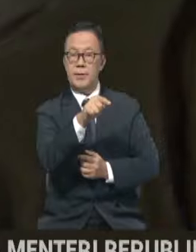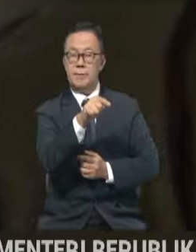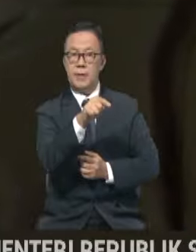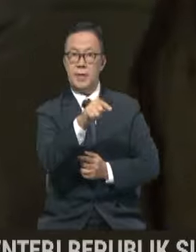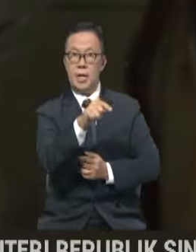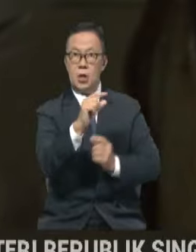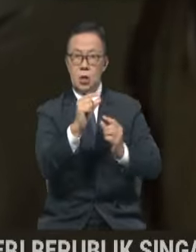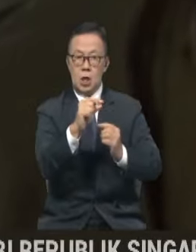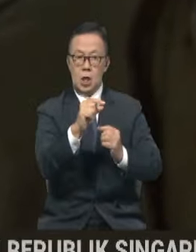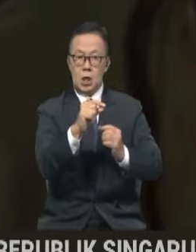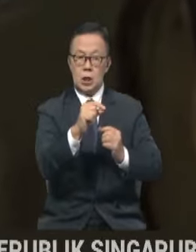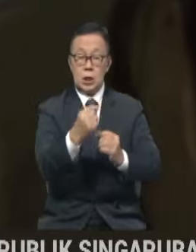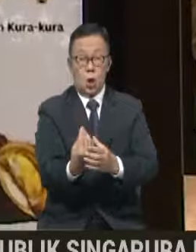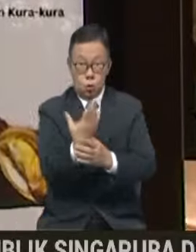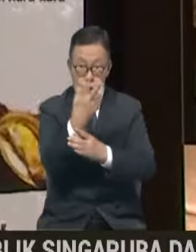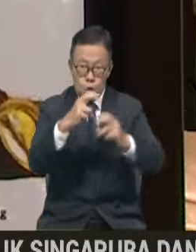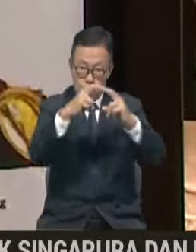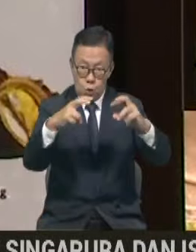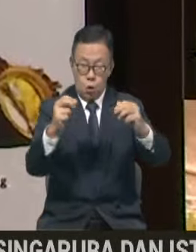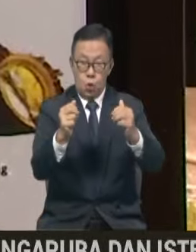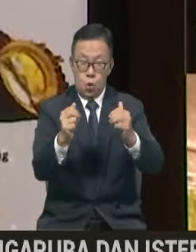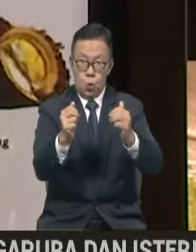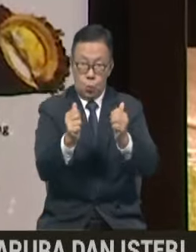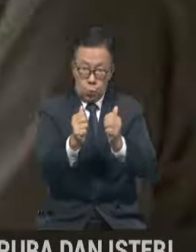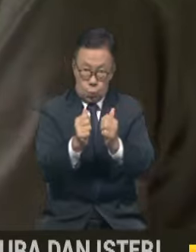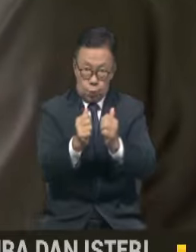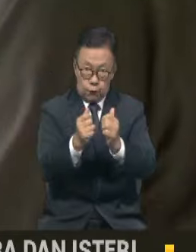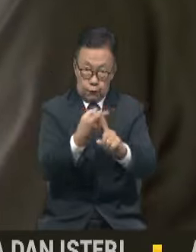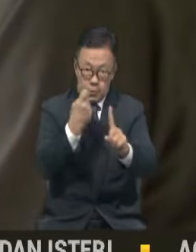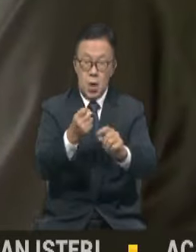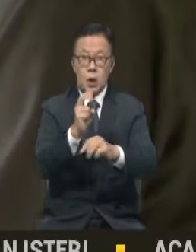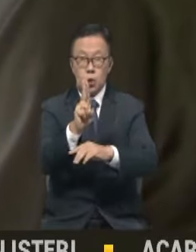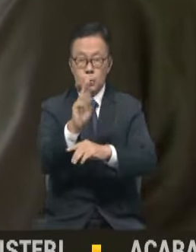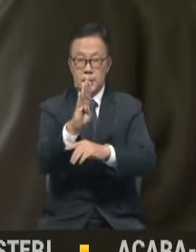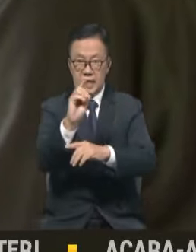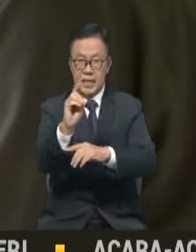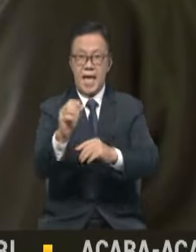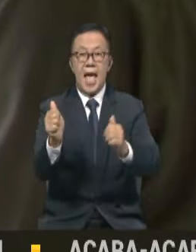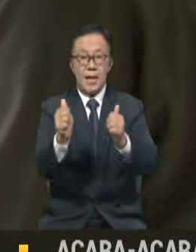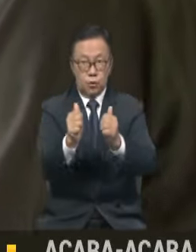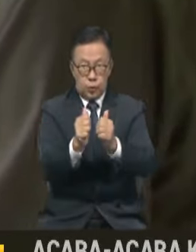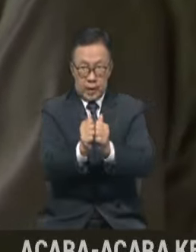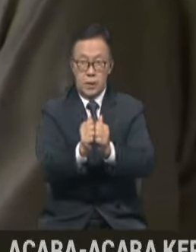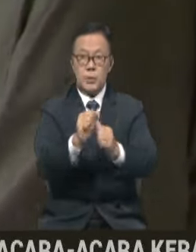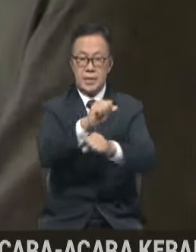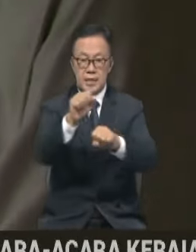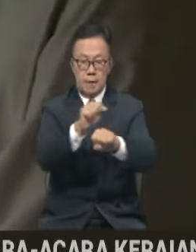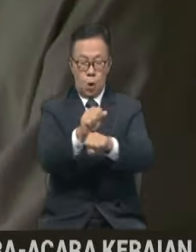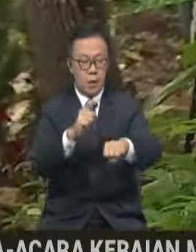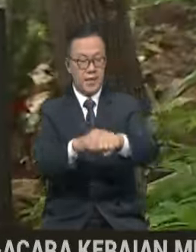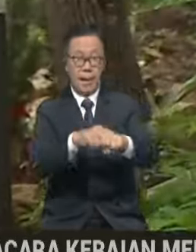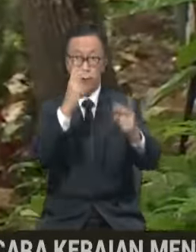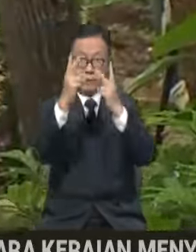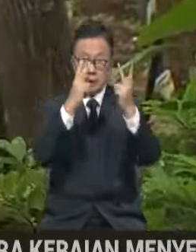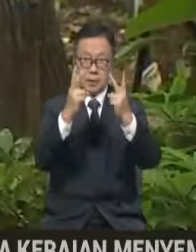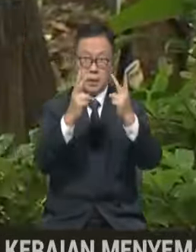Gambun merupakan kolaborasi bersama UBD dan beberapa institusi penyelidikan Singapura. Semasa lawatan, Tuan